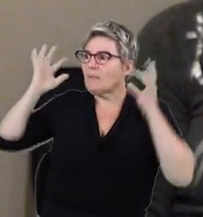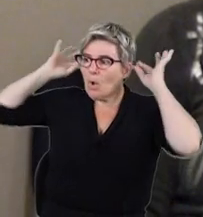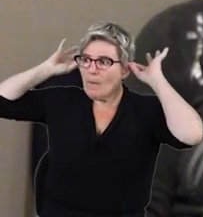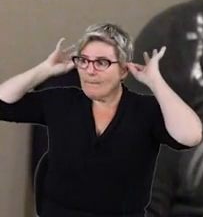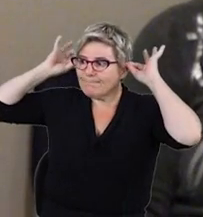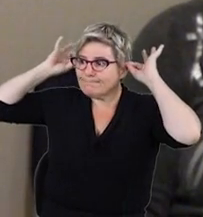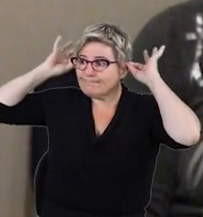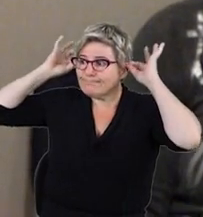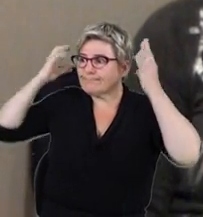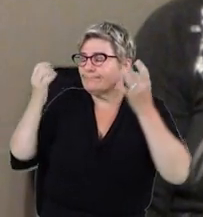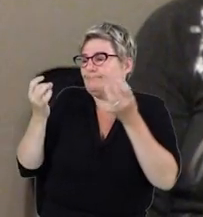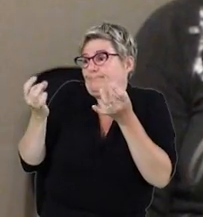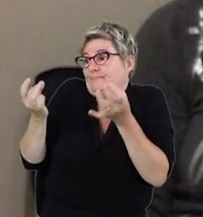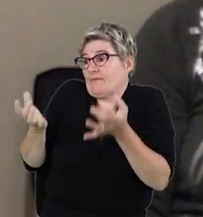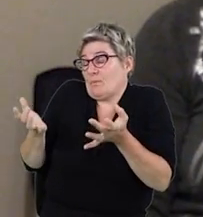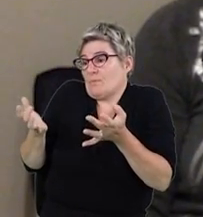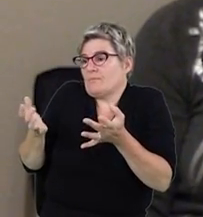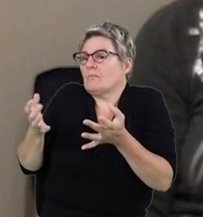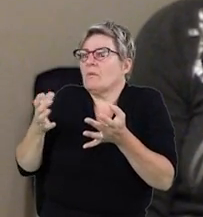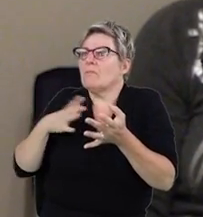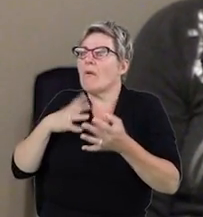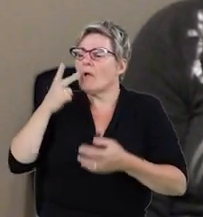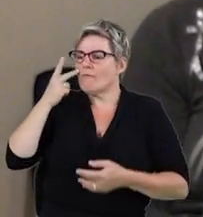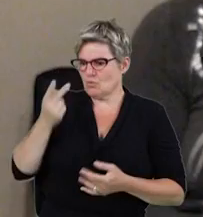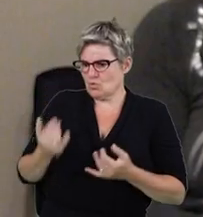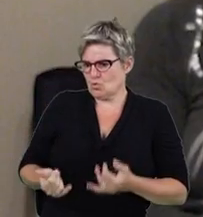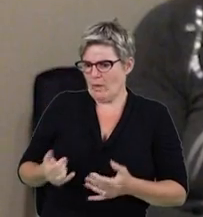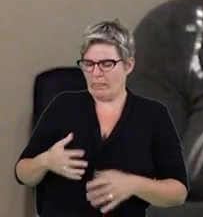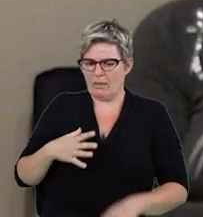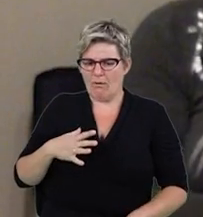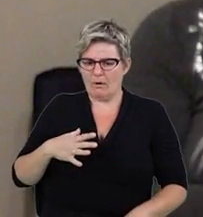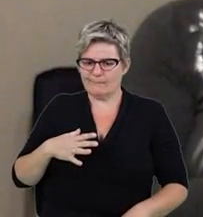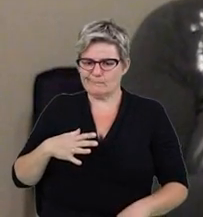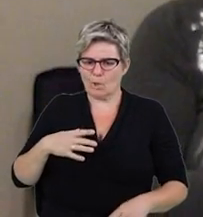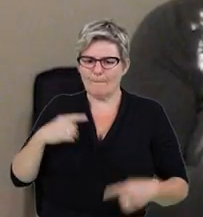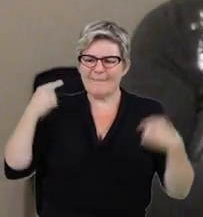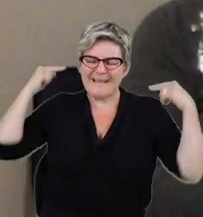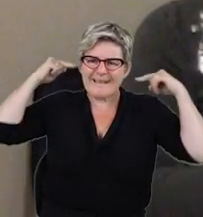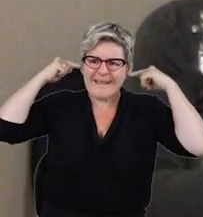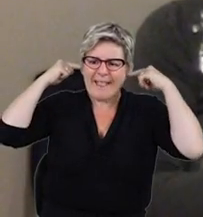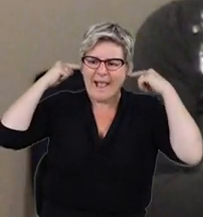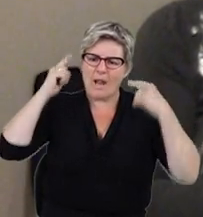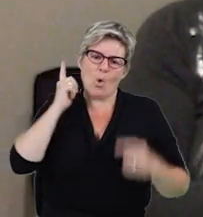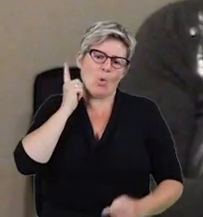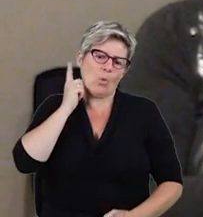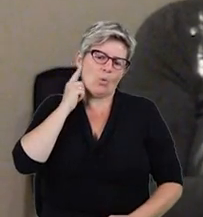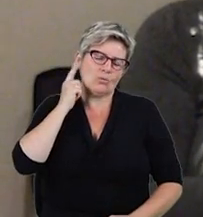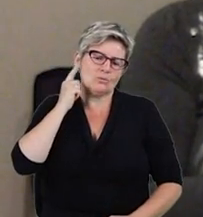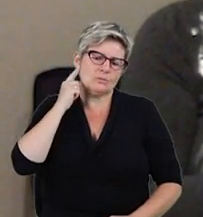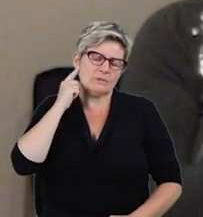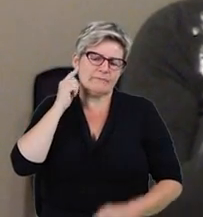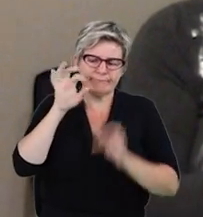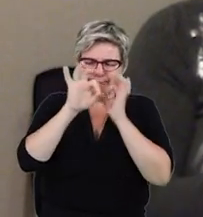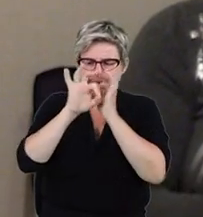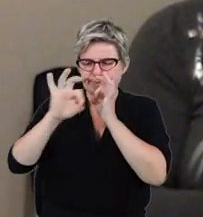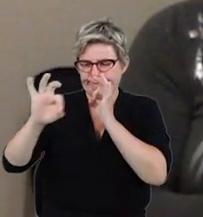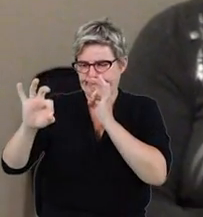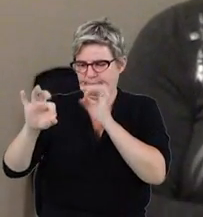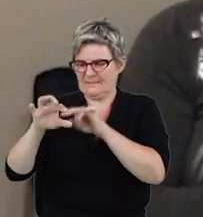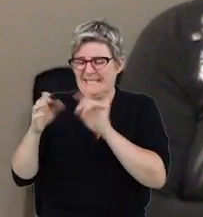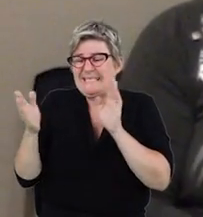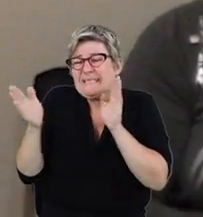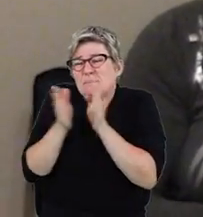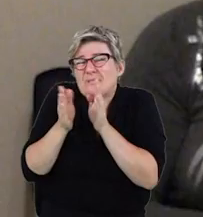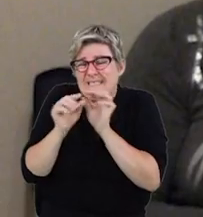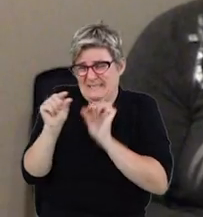d'oreille externe. Puis les médecins ont tout de suite vu que ton canal auditif était très petit,